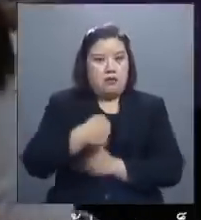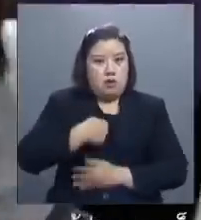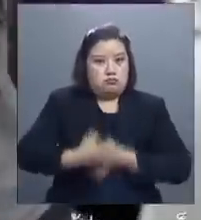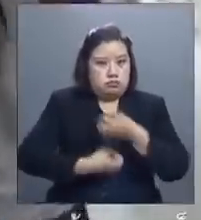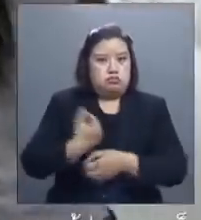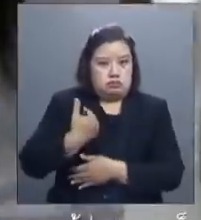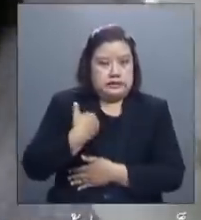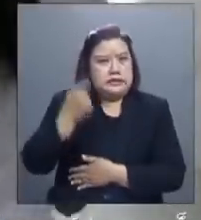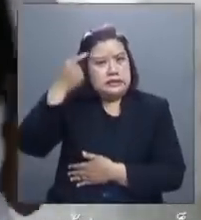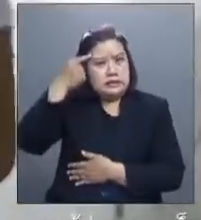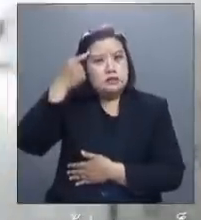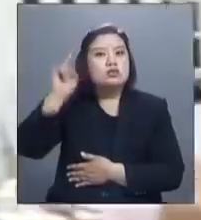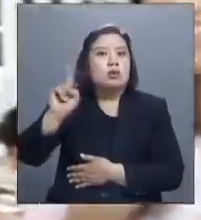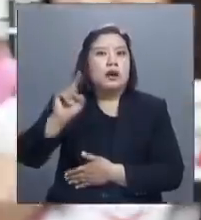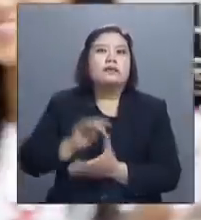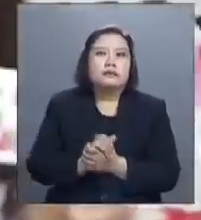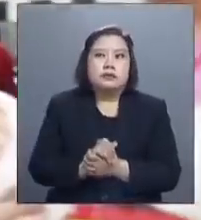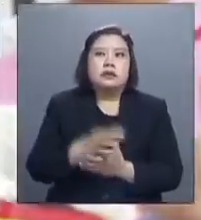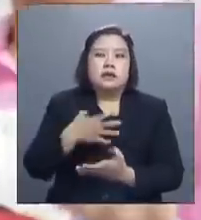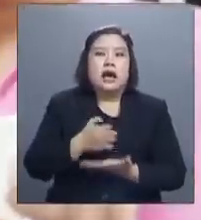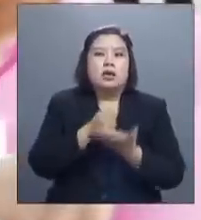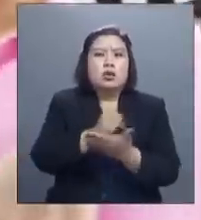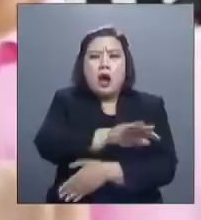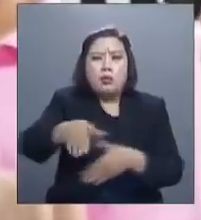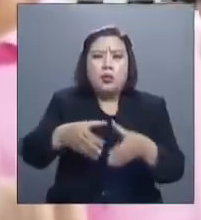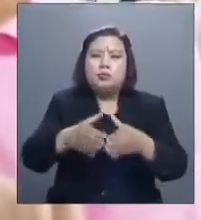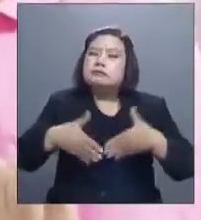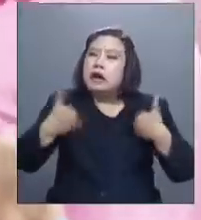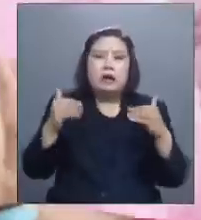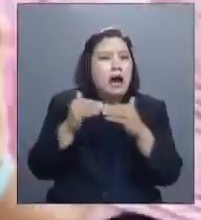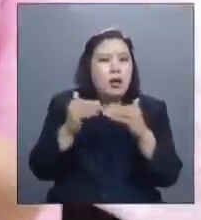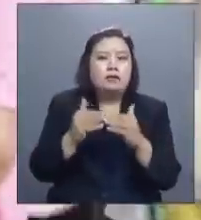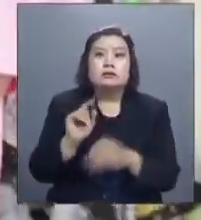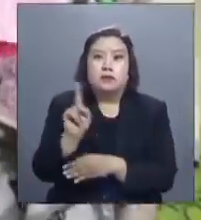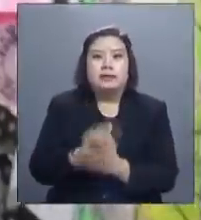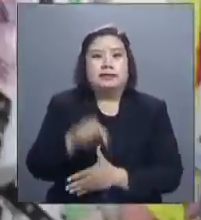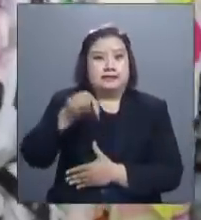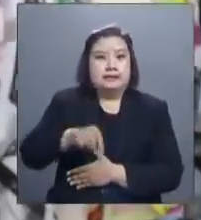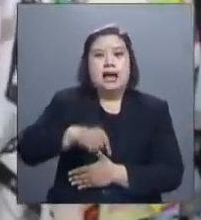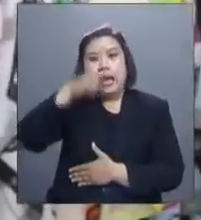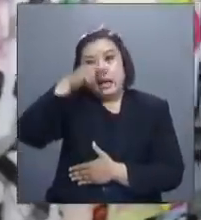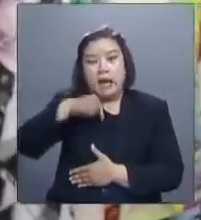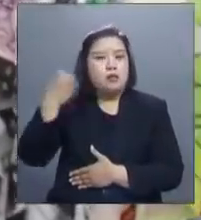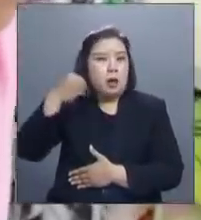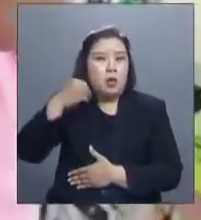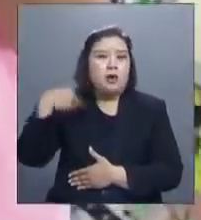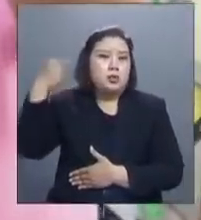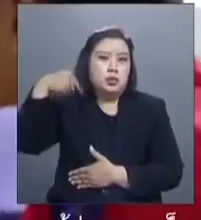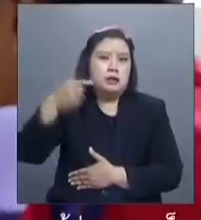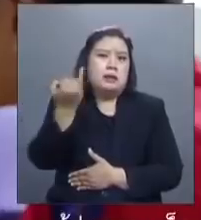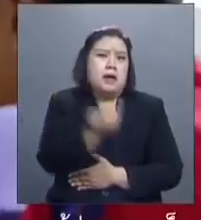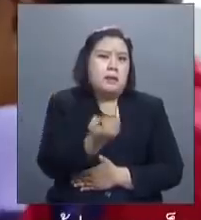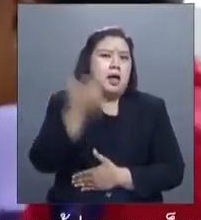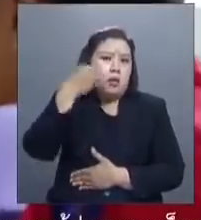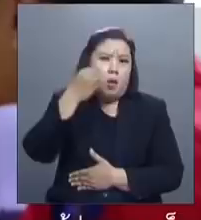มุ่งประเด็นไปที่เรื่องของการทำยังไงให้เขา Miss World เป็นเวทีปราบเซียนของนางงามไทยมาโดยตลอดเพราะที่สำคัญกว่า